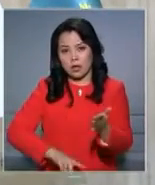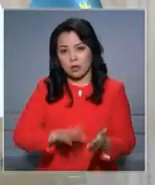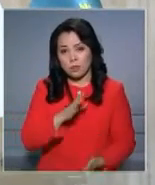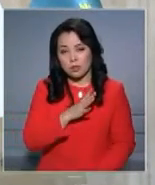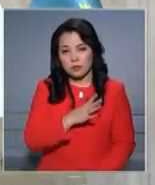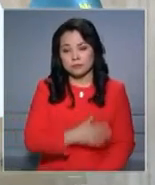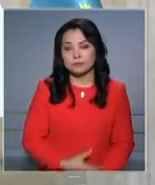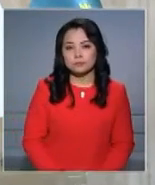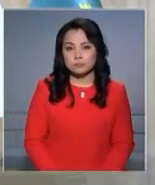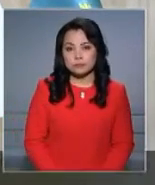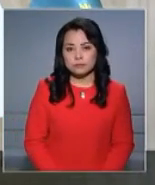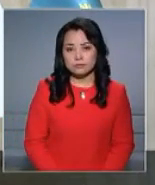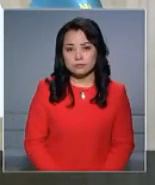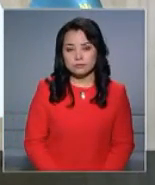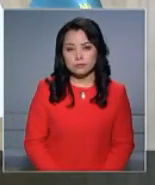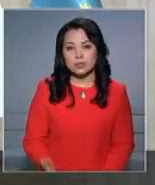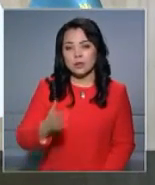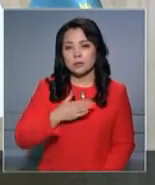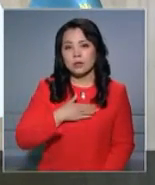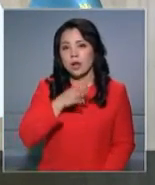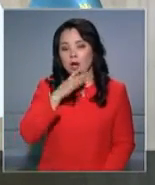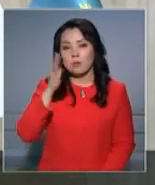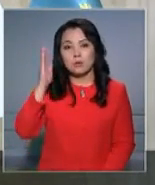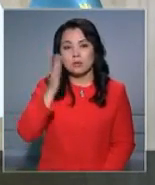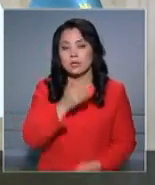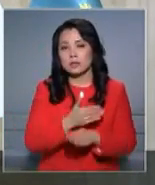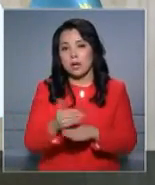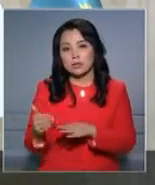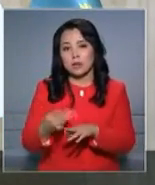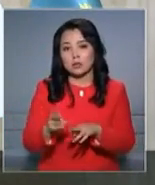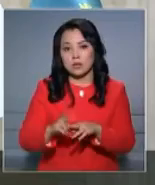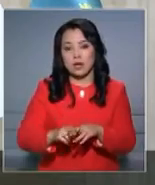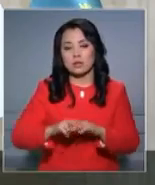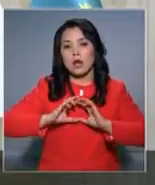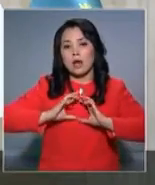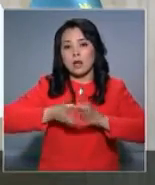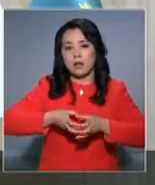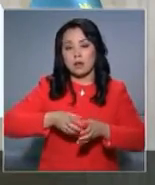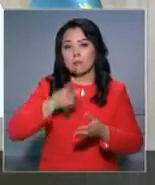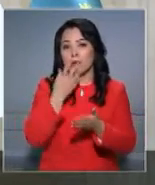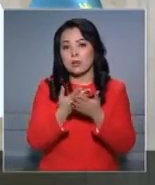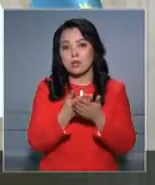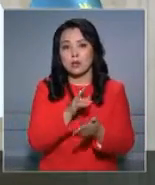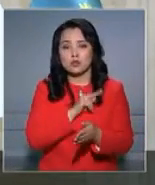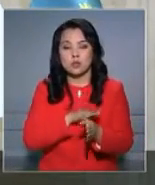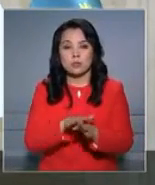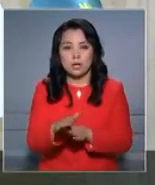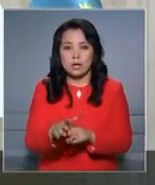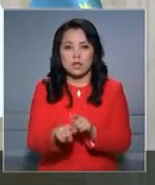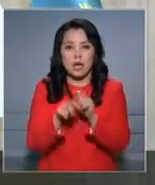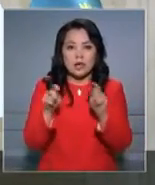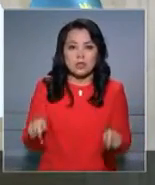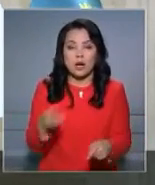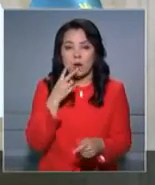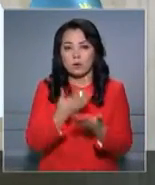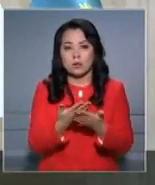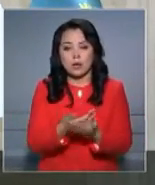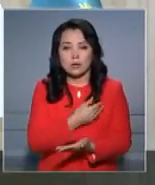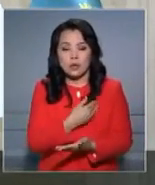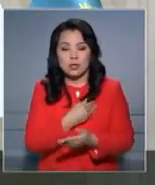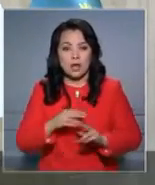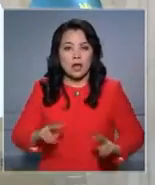Алдымызға келе жатқан көрме арқылы біз әлемге өзіміздің осы бағытта атқарып жатқан жұмысымызды көрсетіп, сонымен қатар